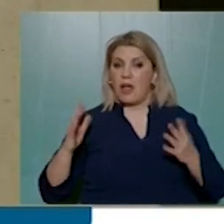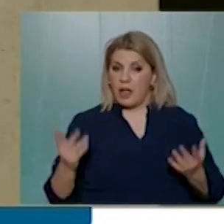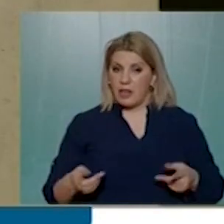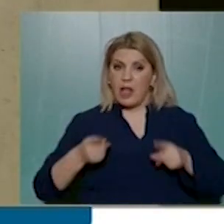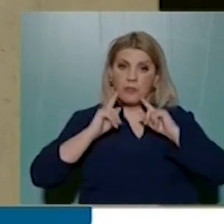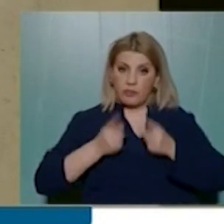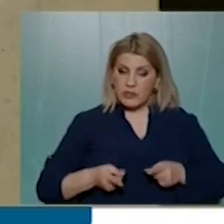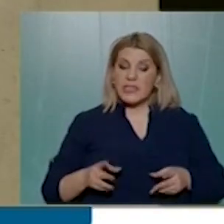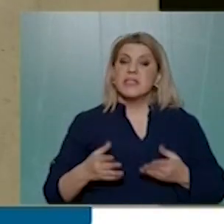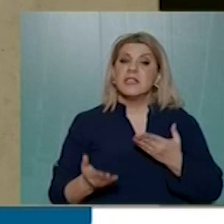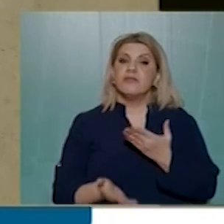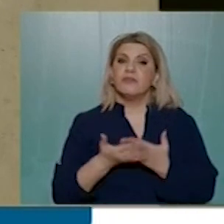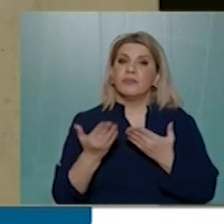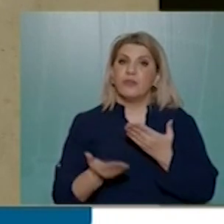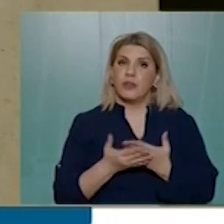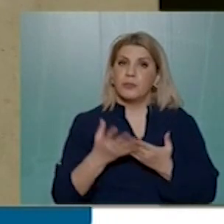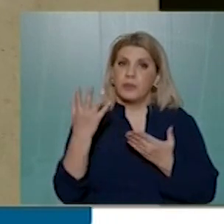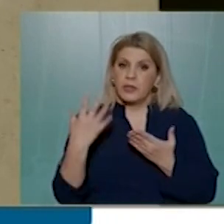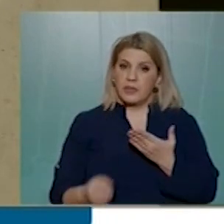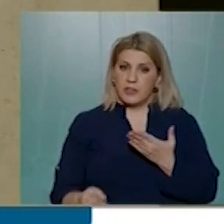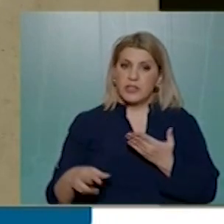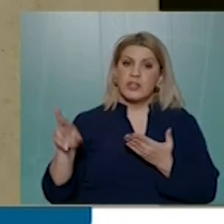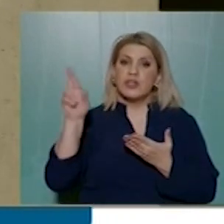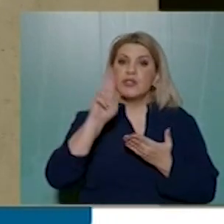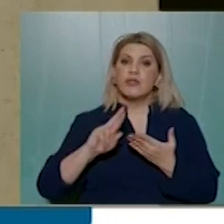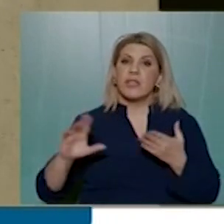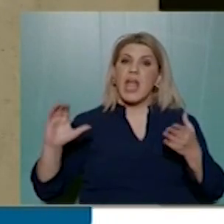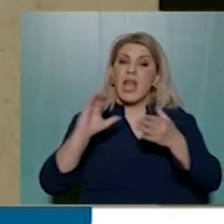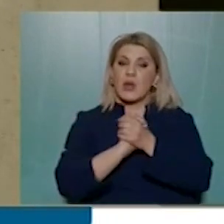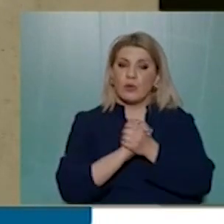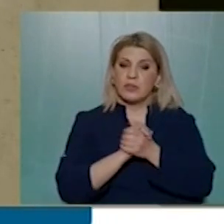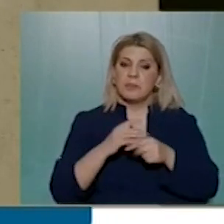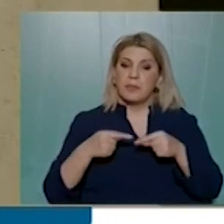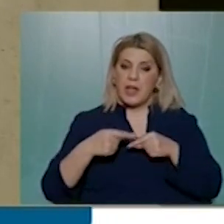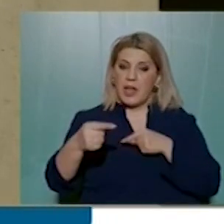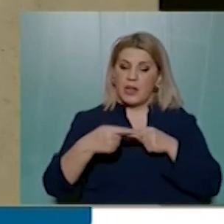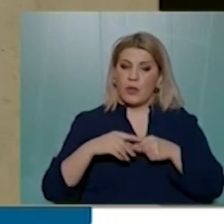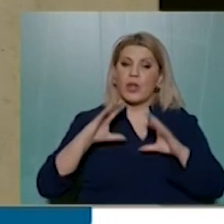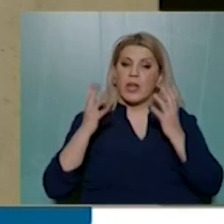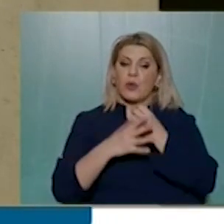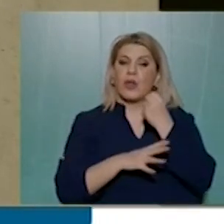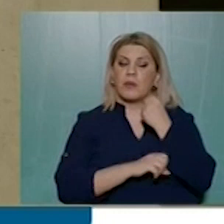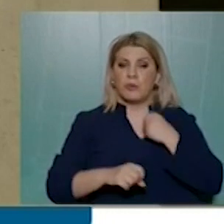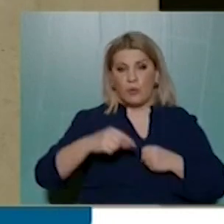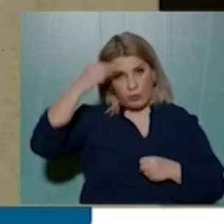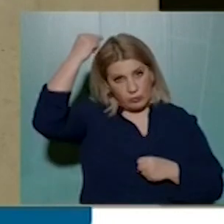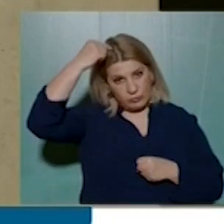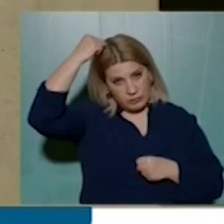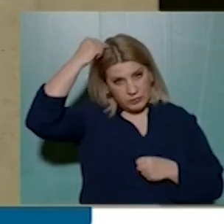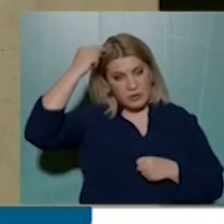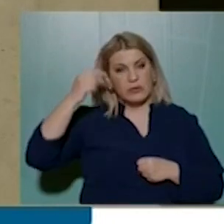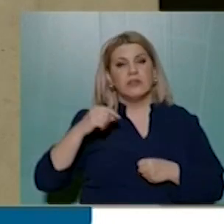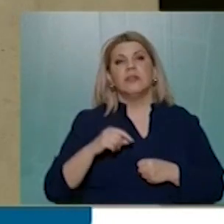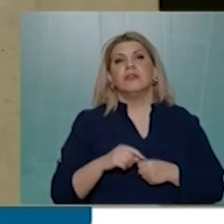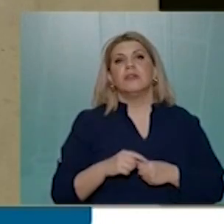αποφασιστική συμβολή που είχε η σοβιετική ένωση την περίοδο που ήταν γενικός γραμματέας του κουσέ τότε ο